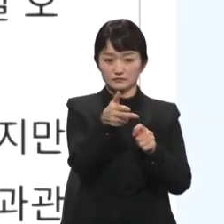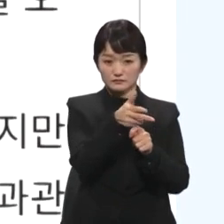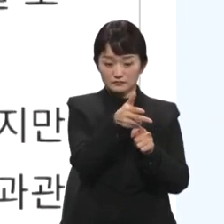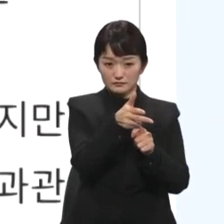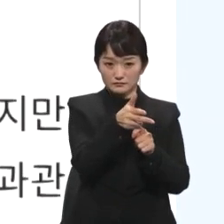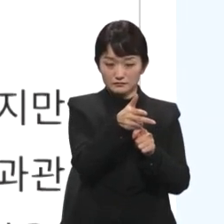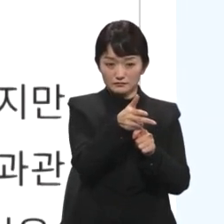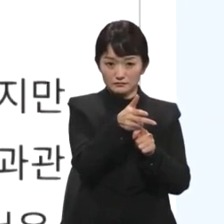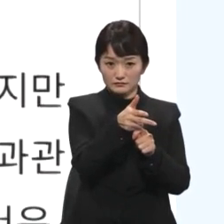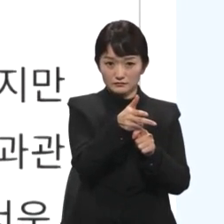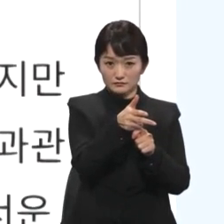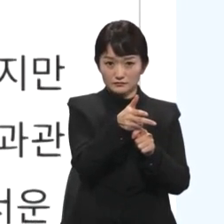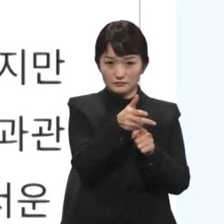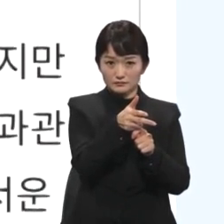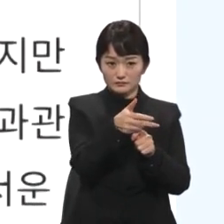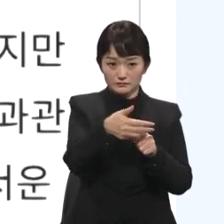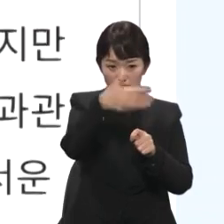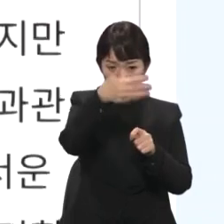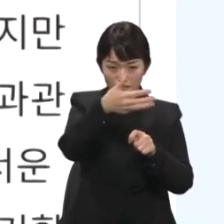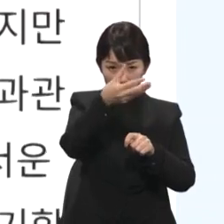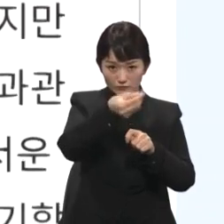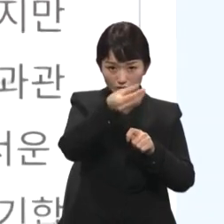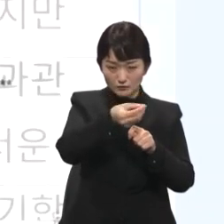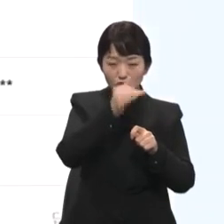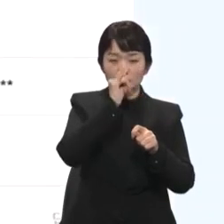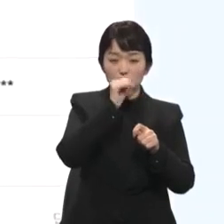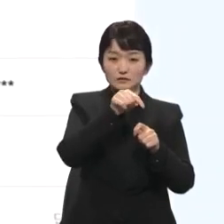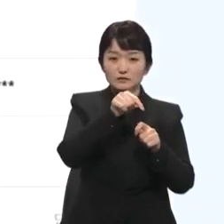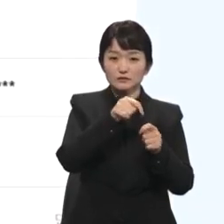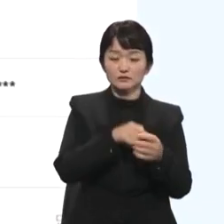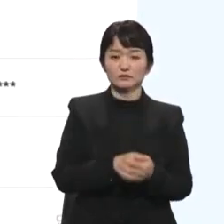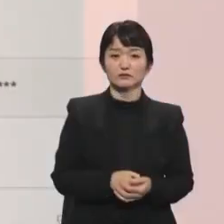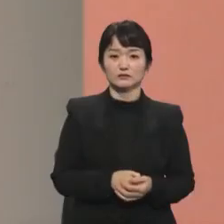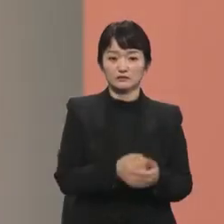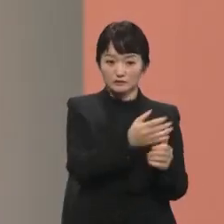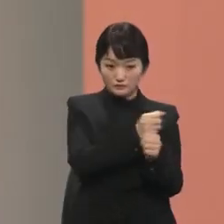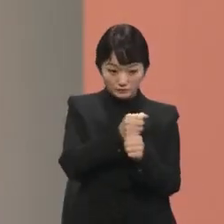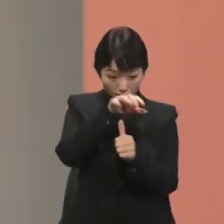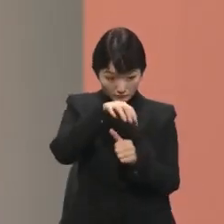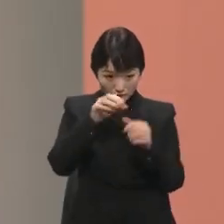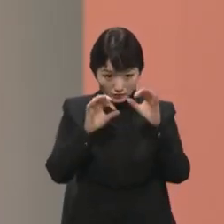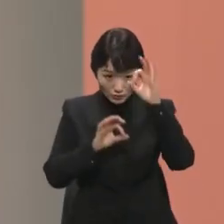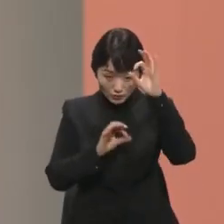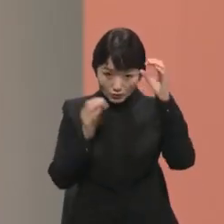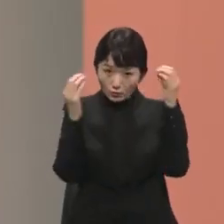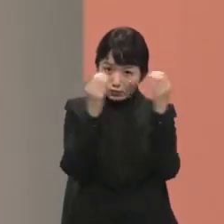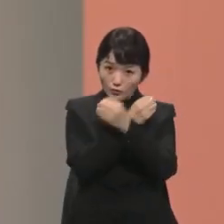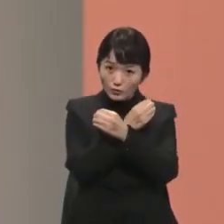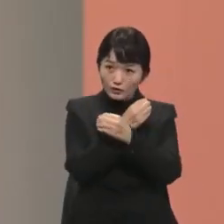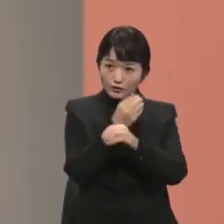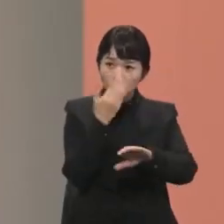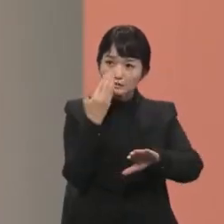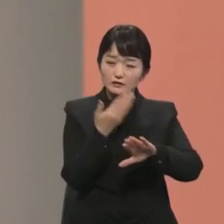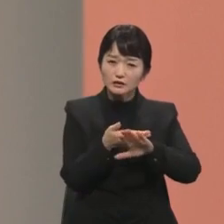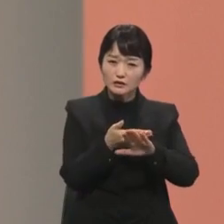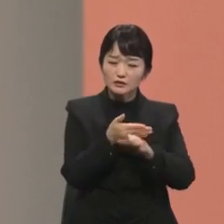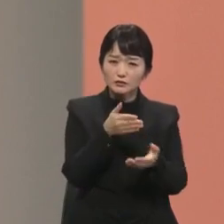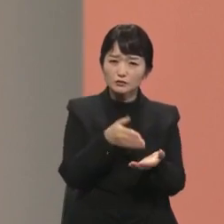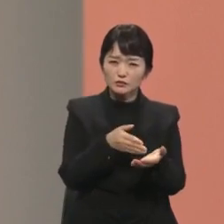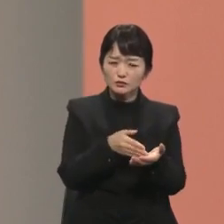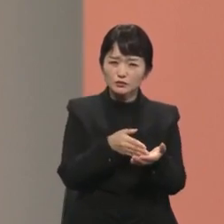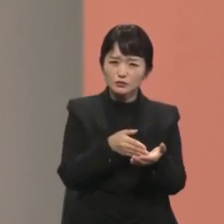모든게 상황이 실시간으로 녹음이 되어 있기 때문에 그 납치하고 오인할 만한 또 다른 보도가 되지 않은 다른 요인이